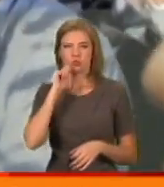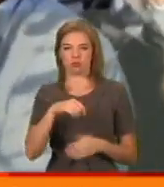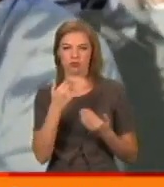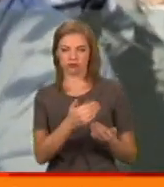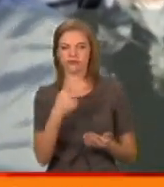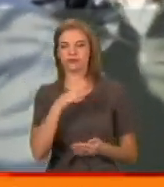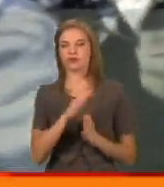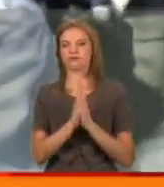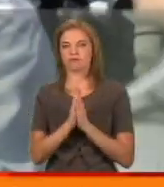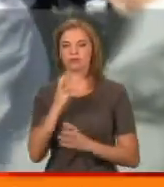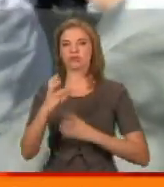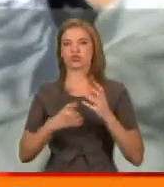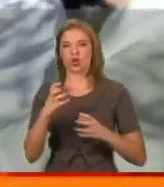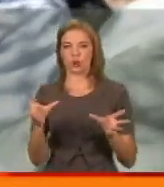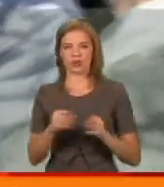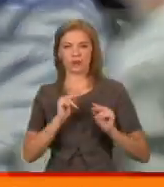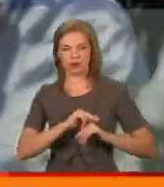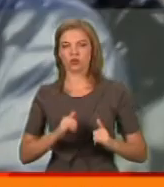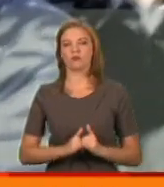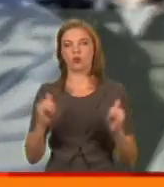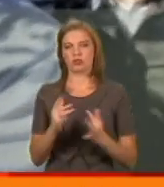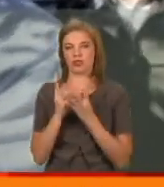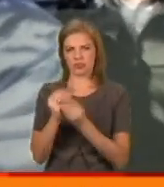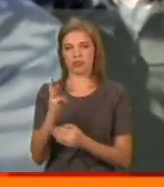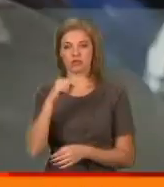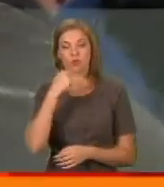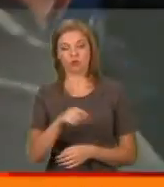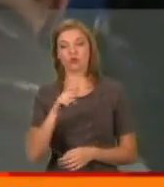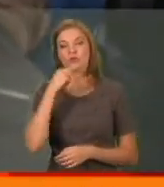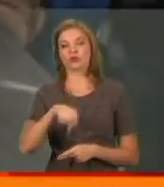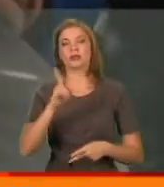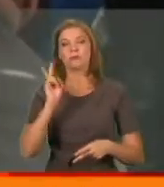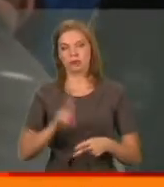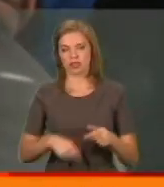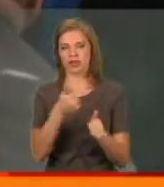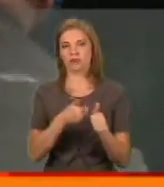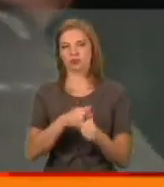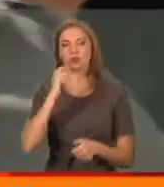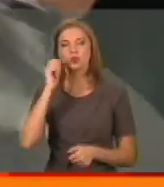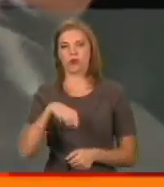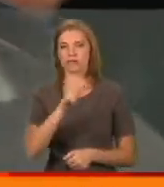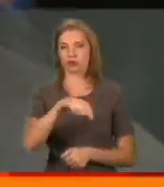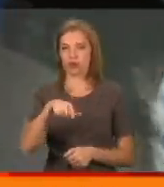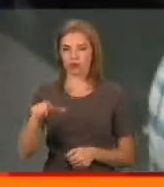України. Вони закликали міжнародних партнерів посилити тиск на Росію, аби та перестала переслідувати